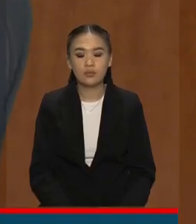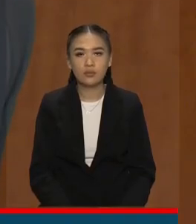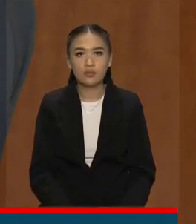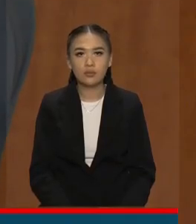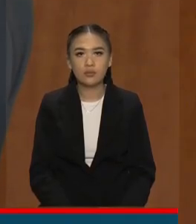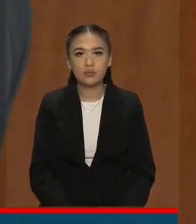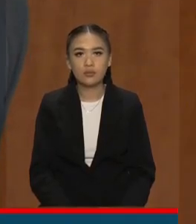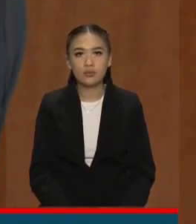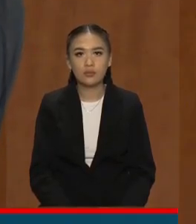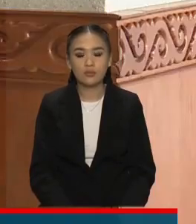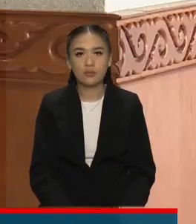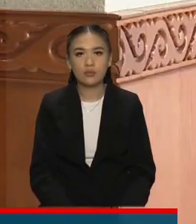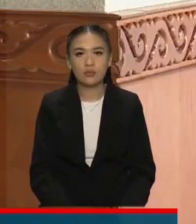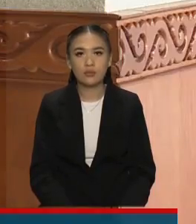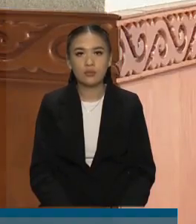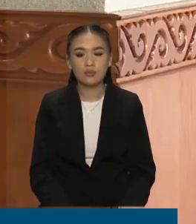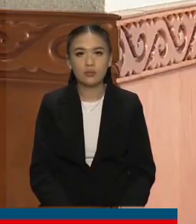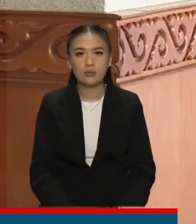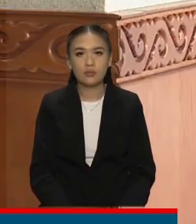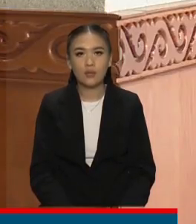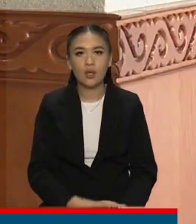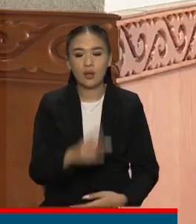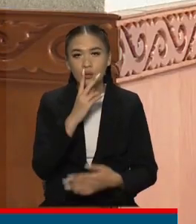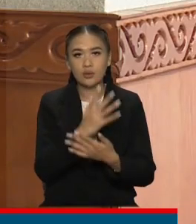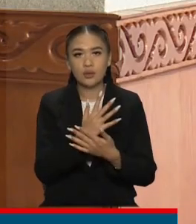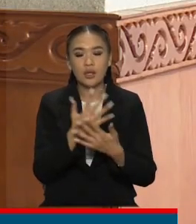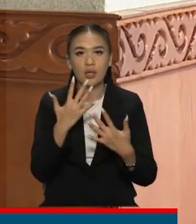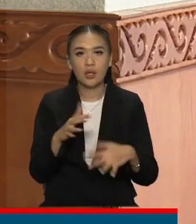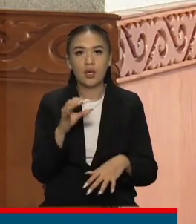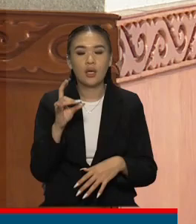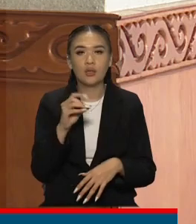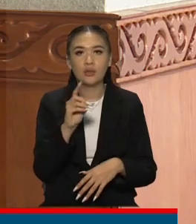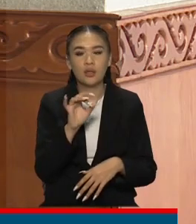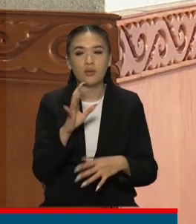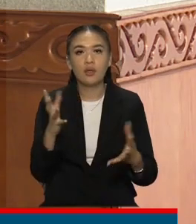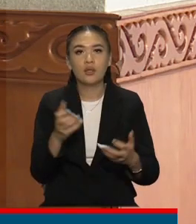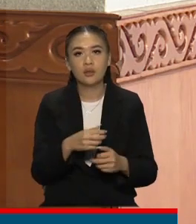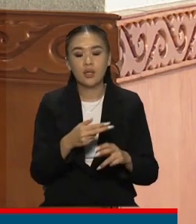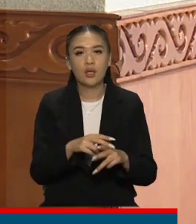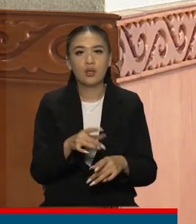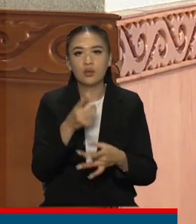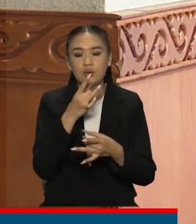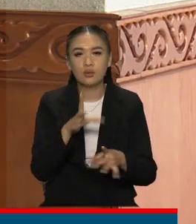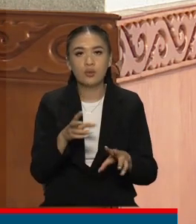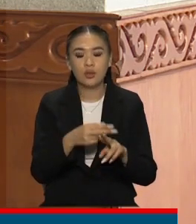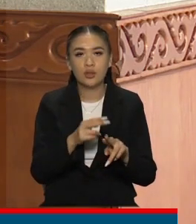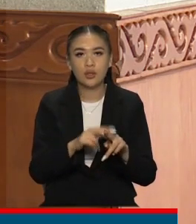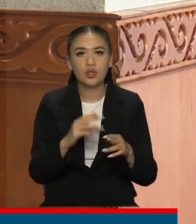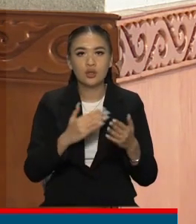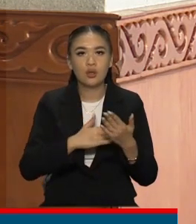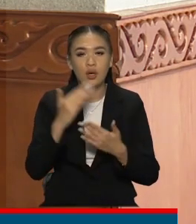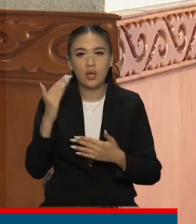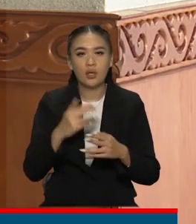Уникалдығы мүмкіндігі дегенде, әрқайсысы өздерін көрсеткен екен, резервке қол жеткізген екен, алынған екен. Кез келген лауазымдарға, жоғары